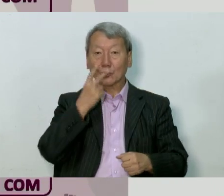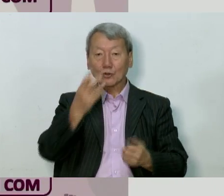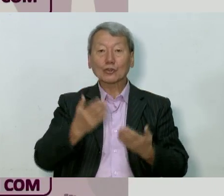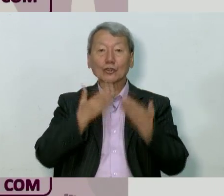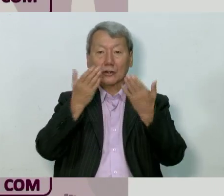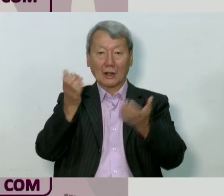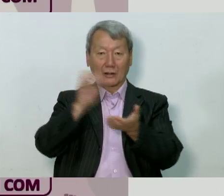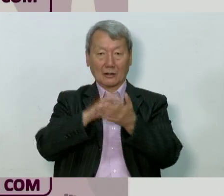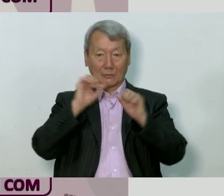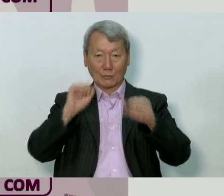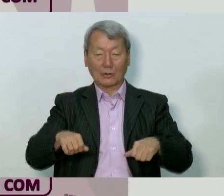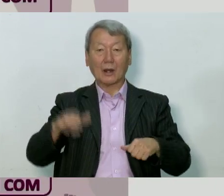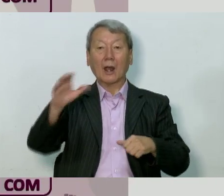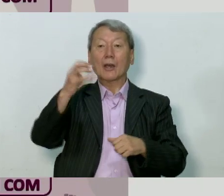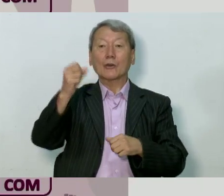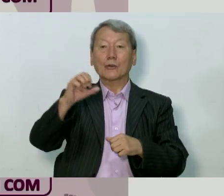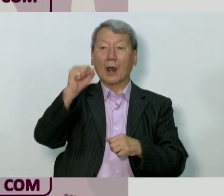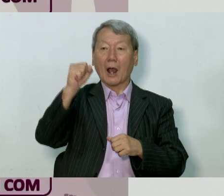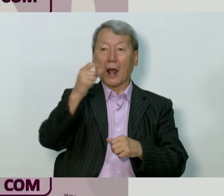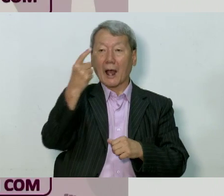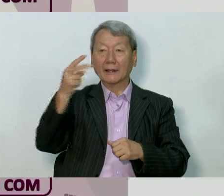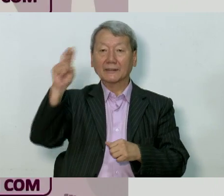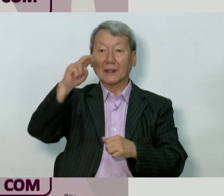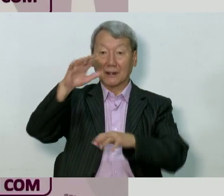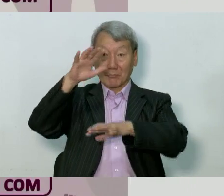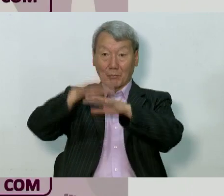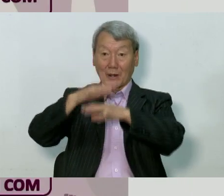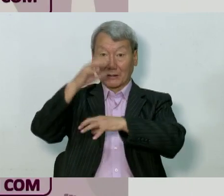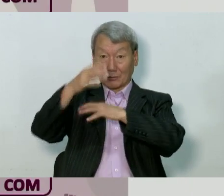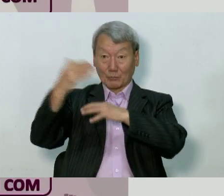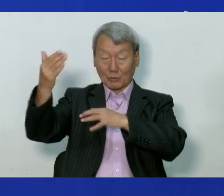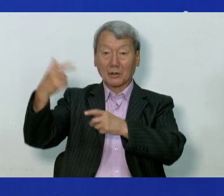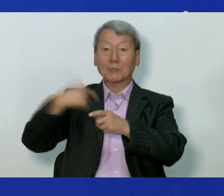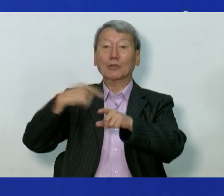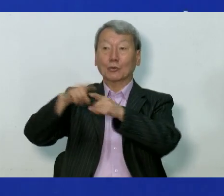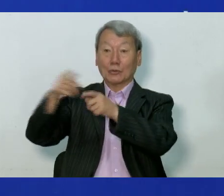тышкары Азия банктан келген акчаны биз да